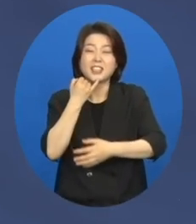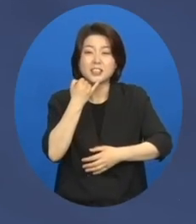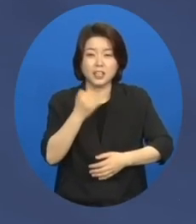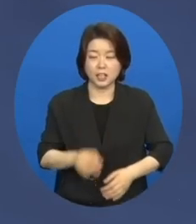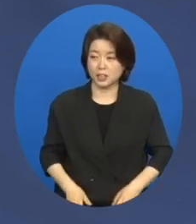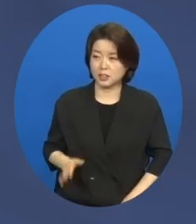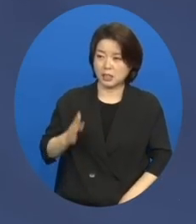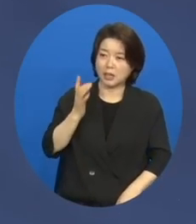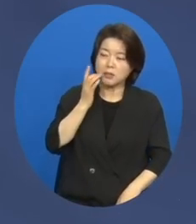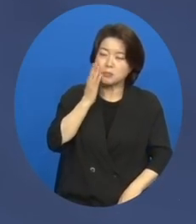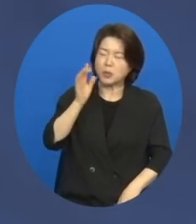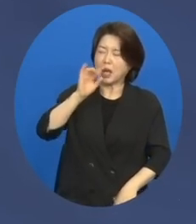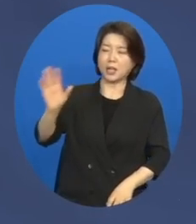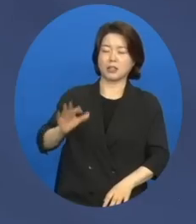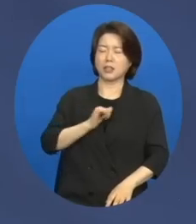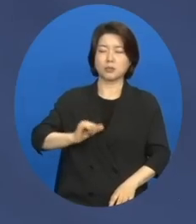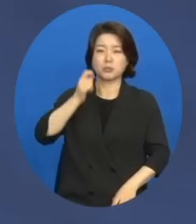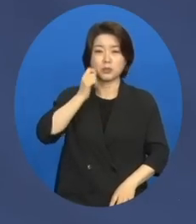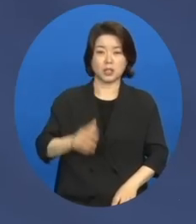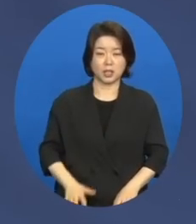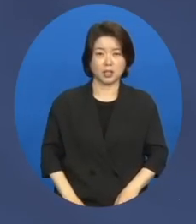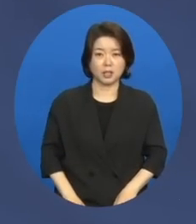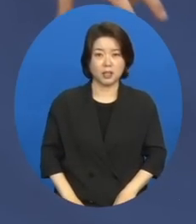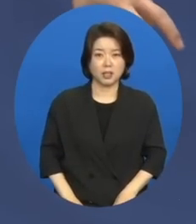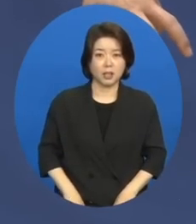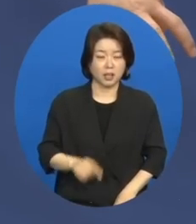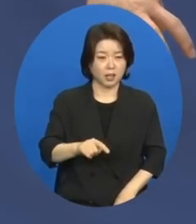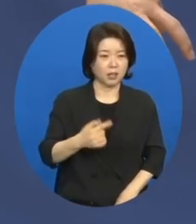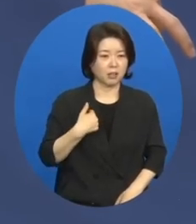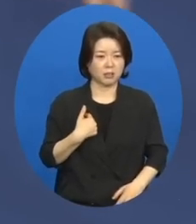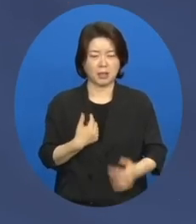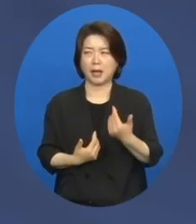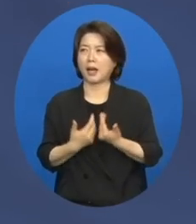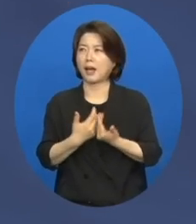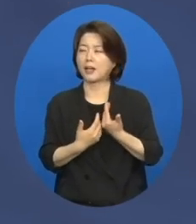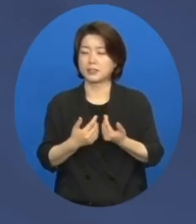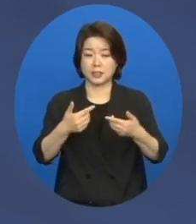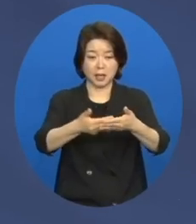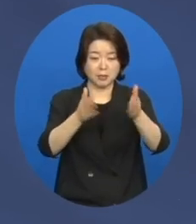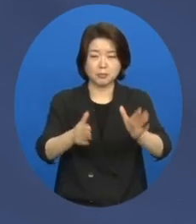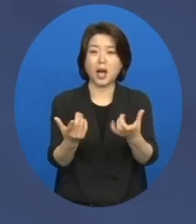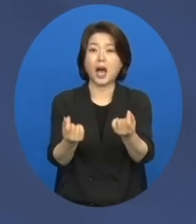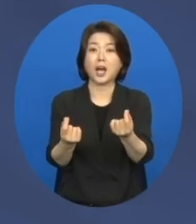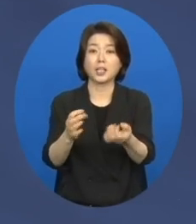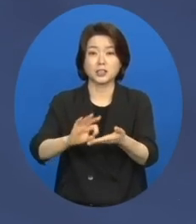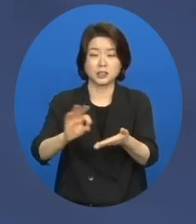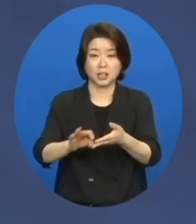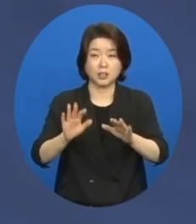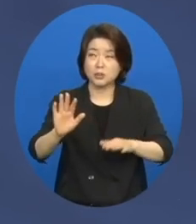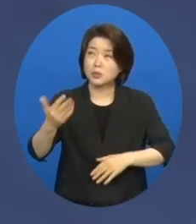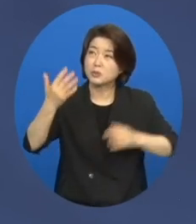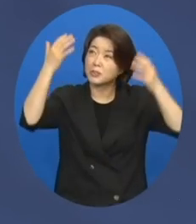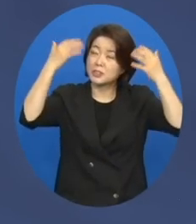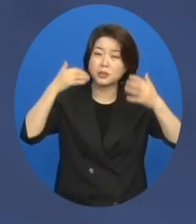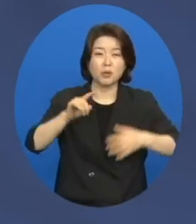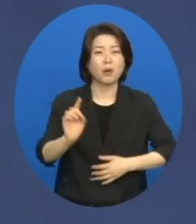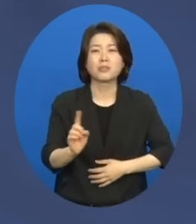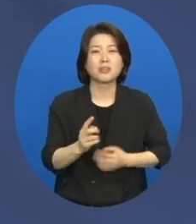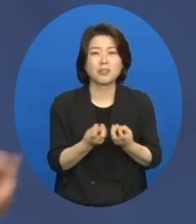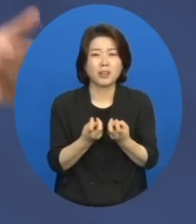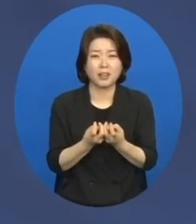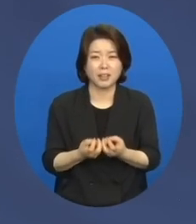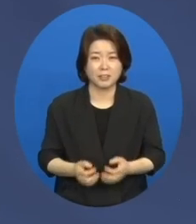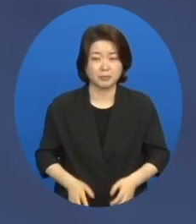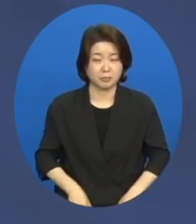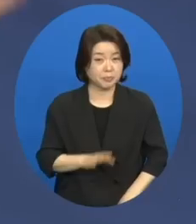모기는 못 견디는 사람, 정반대인 사람이 한 방을 쓴다고 생각해 보세요. 요즘 같은 더위에. 이렇게 되면